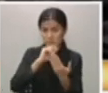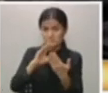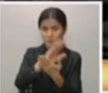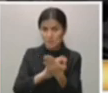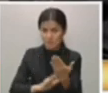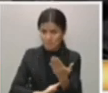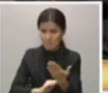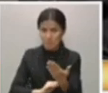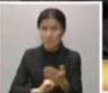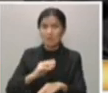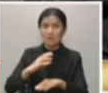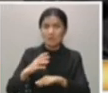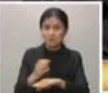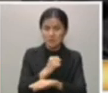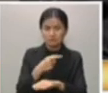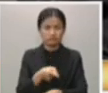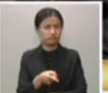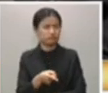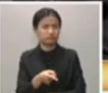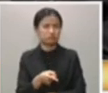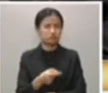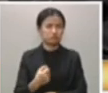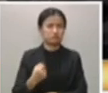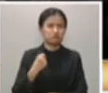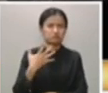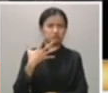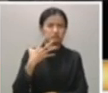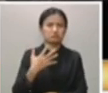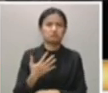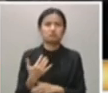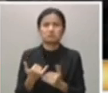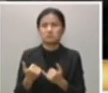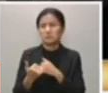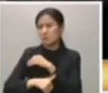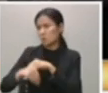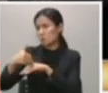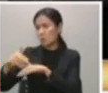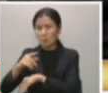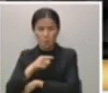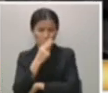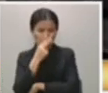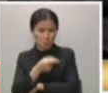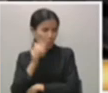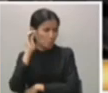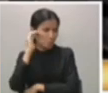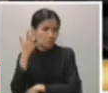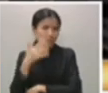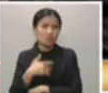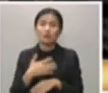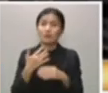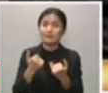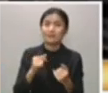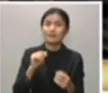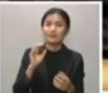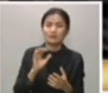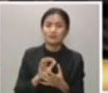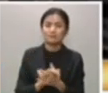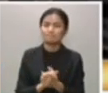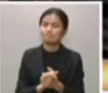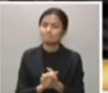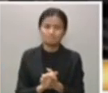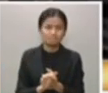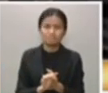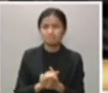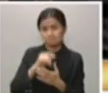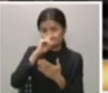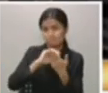ลวในการสร้างความเชื่อถือความเชื่อมั่นต่อประเทศการปกครองในระบอบประชาธิปไตยแล้วก็จะทำให้ประเทศของเ